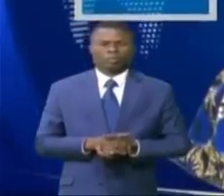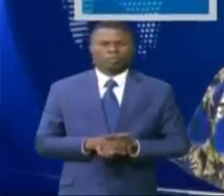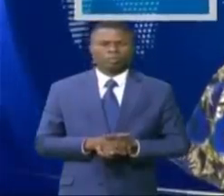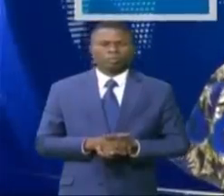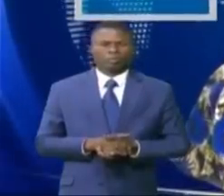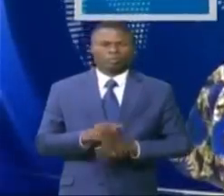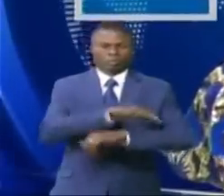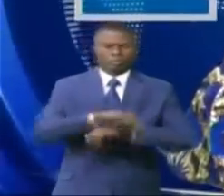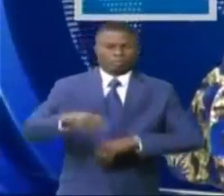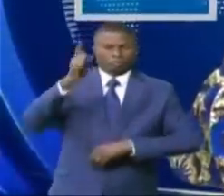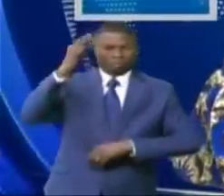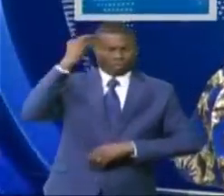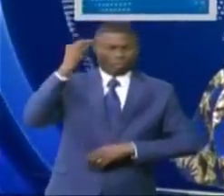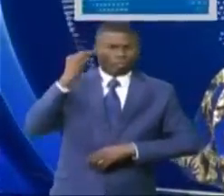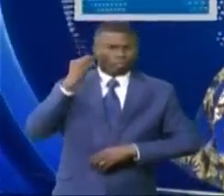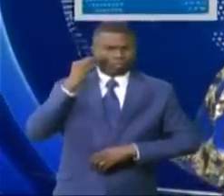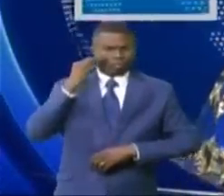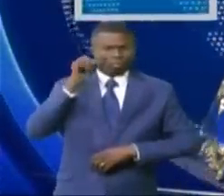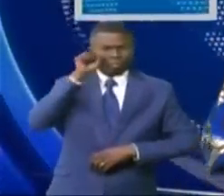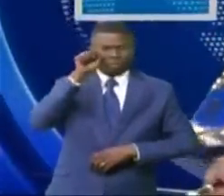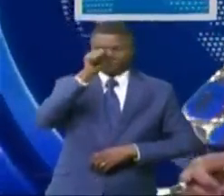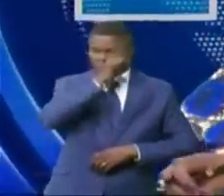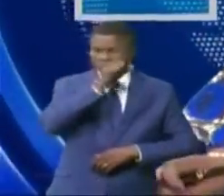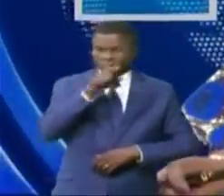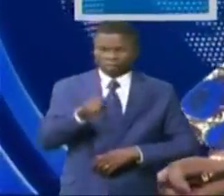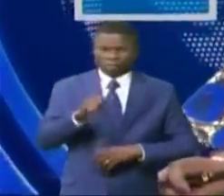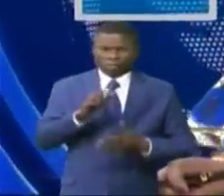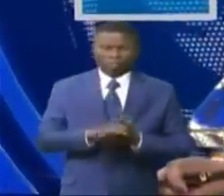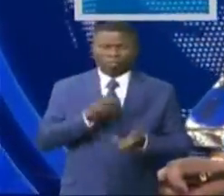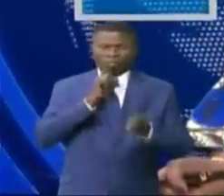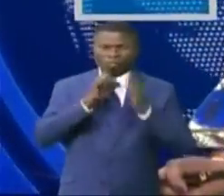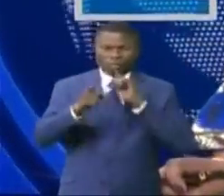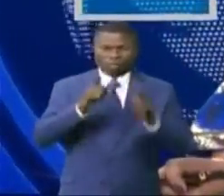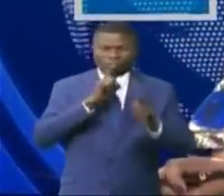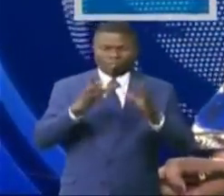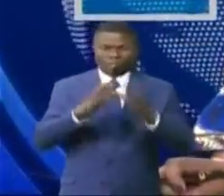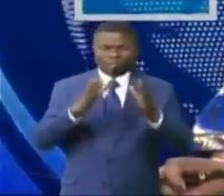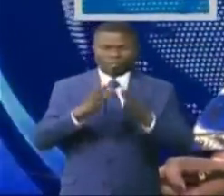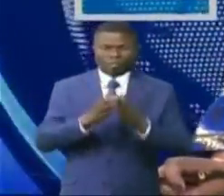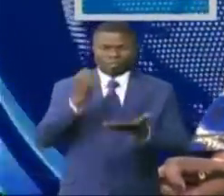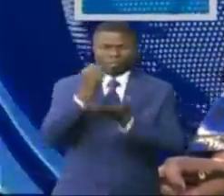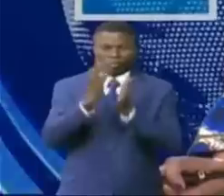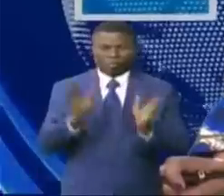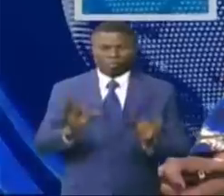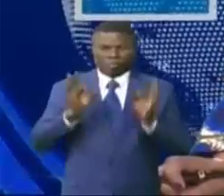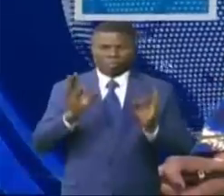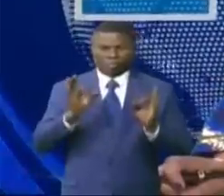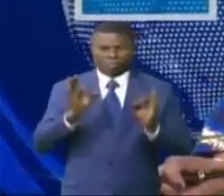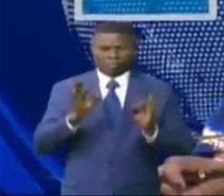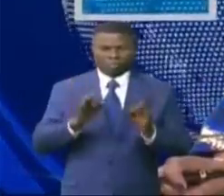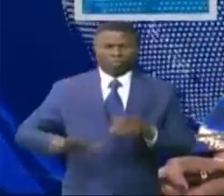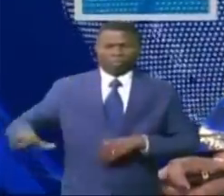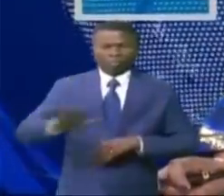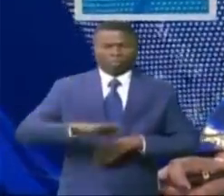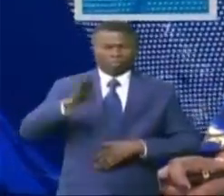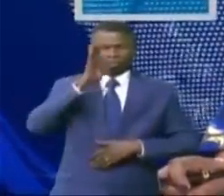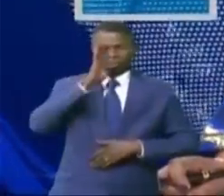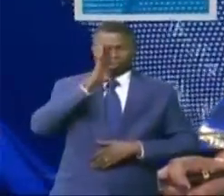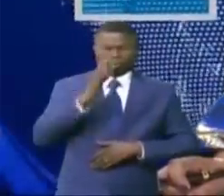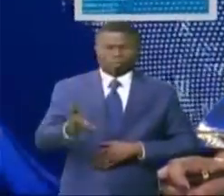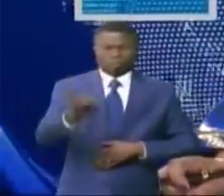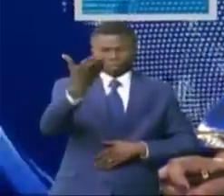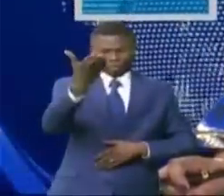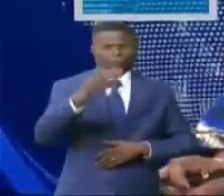primature, nous apprenons que le Premier ministre Jean-Michel Samalukonde a échangé avec le nouvel ambassadeur du Royaume de Belgique. Les détails avec Patty